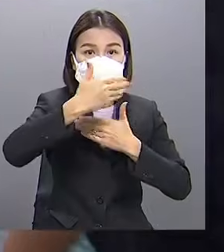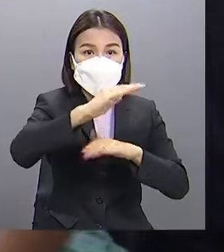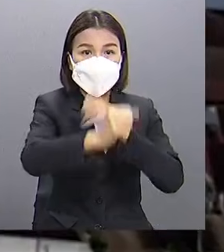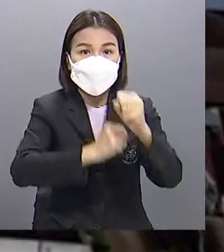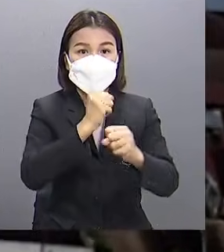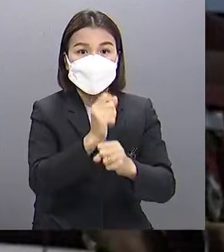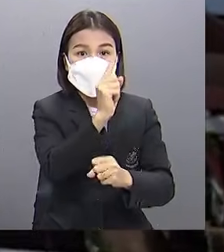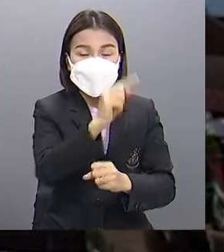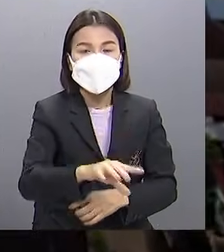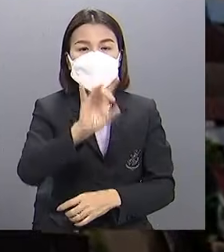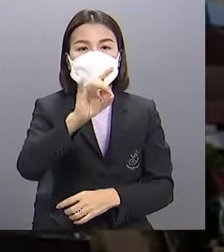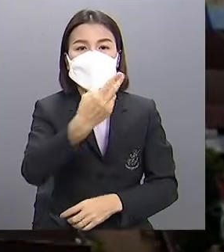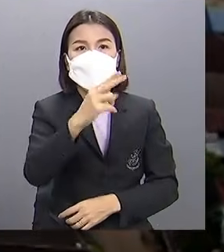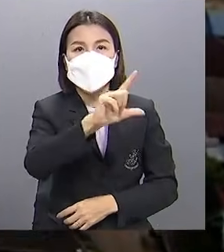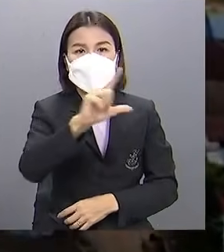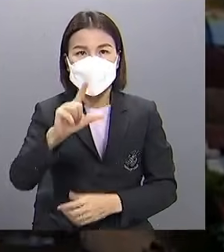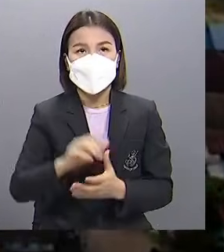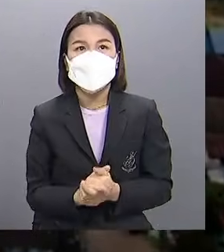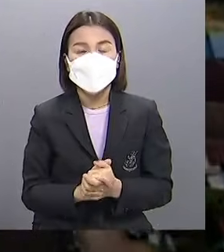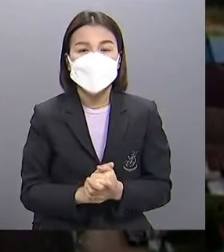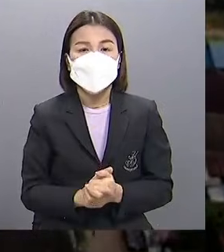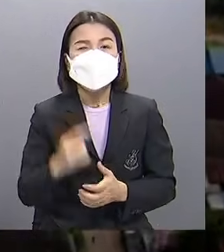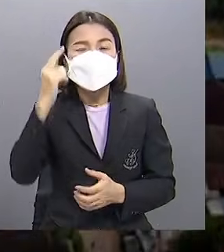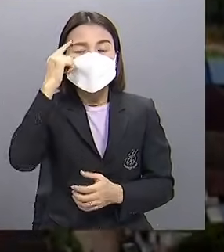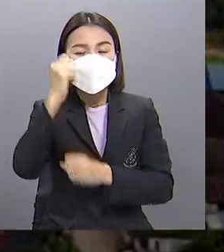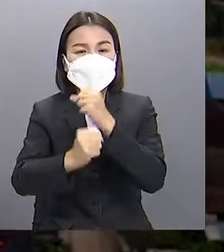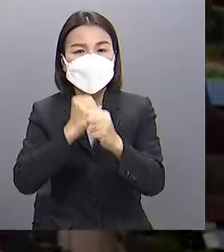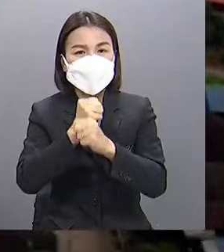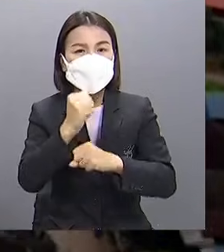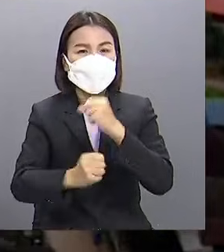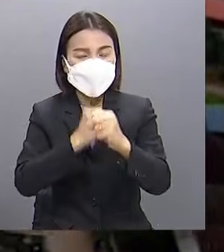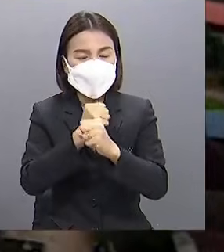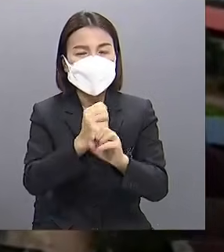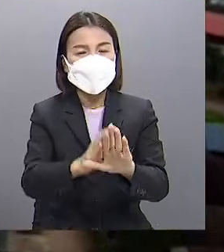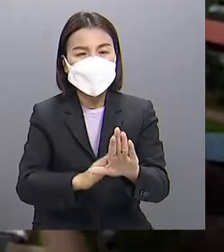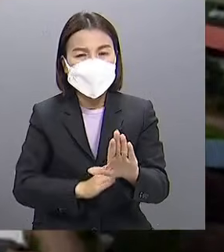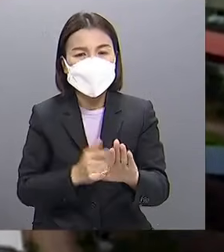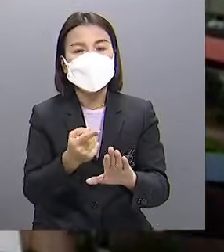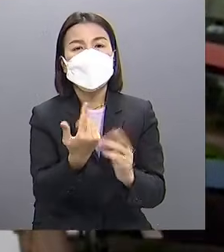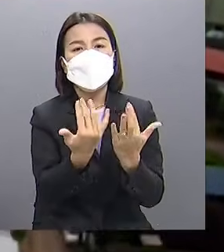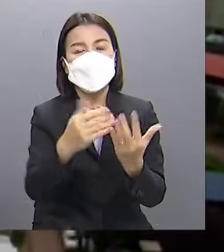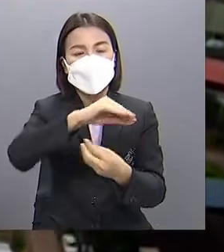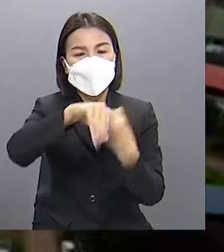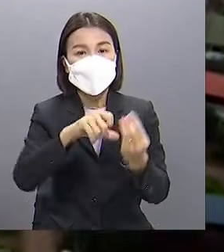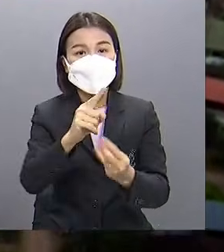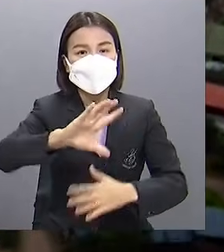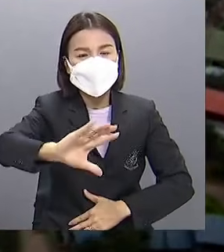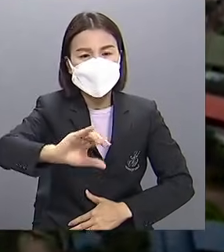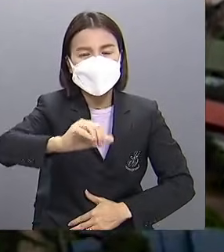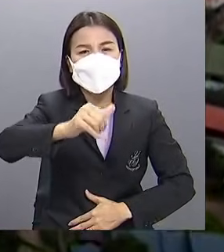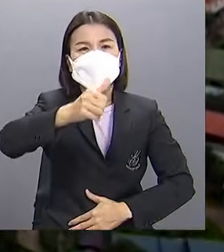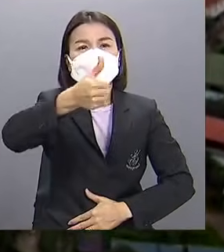าทเชื่อว่าคงอีกหลายปีกว่าเศรษฐกิจจะฟื้นตัวกลับมาคึกคักเหมือนเดิม